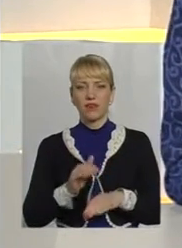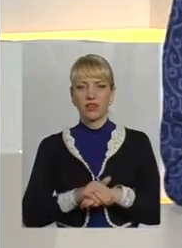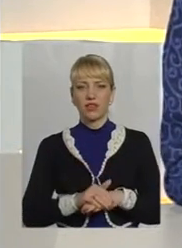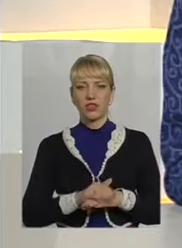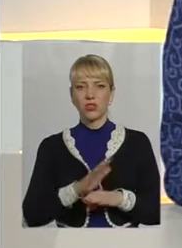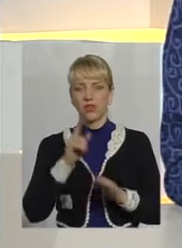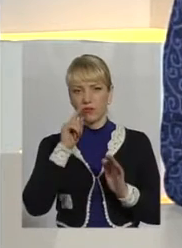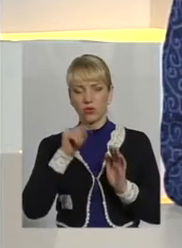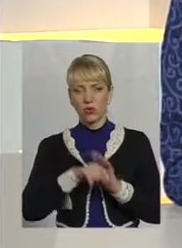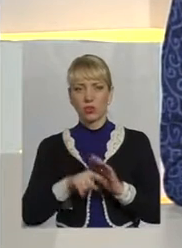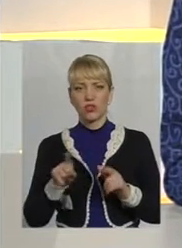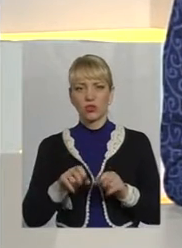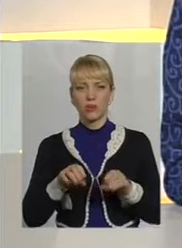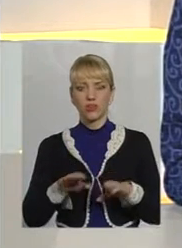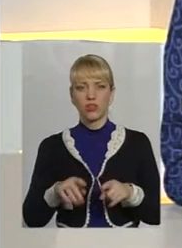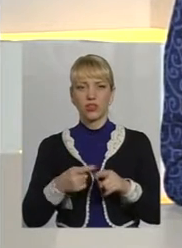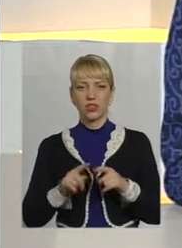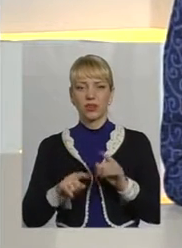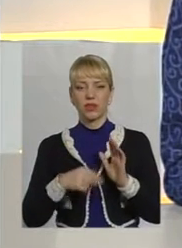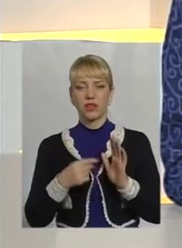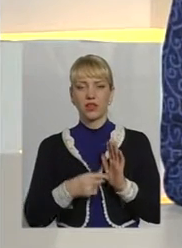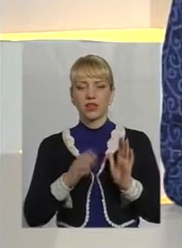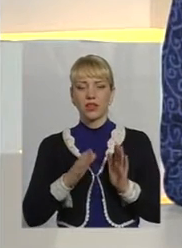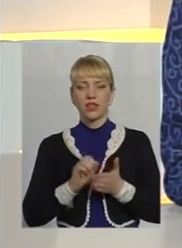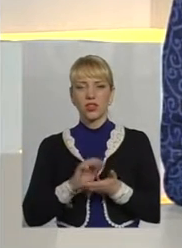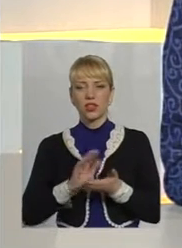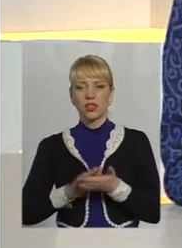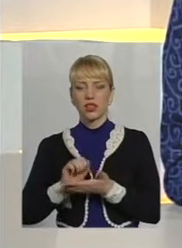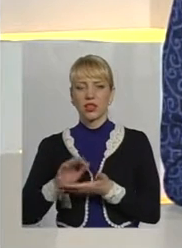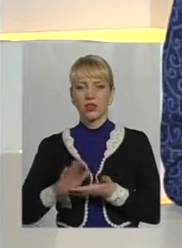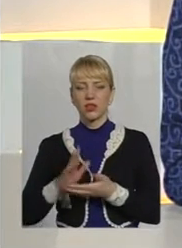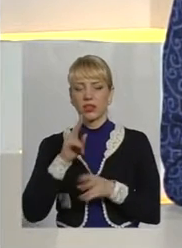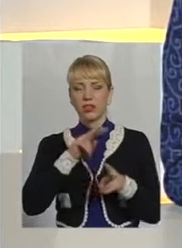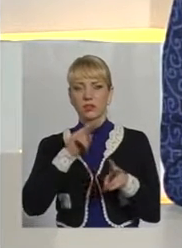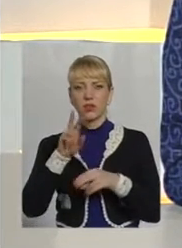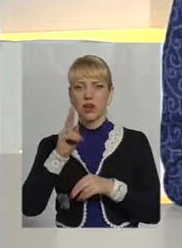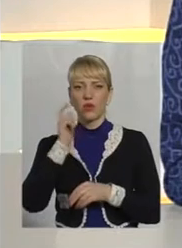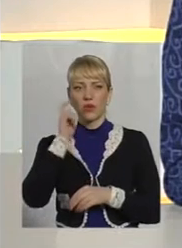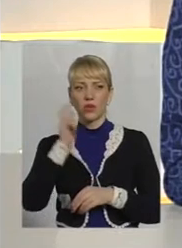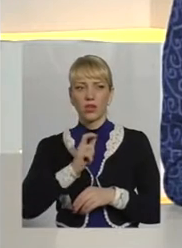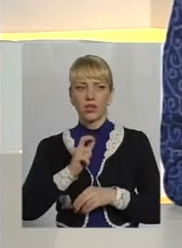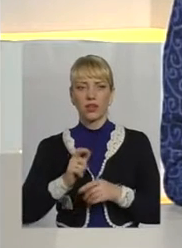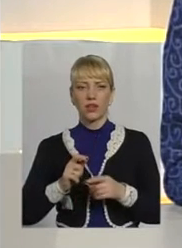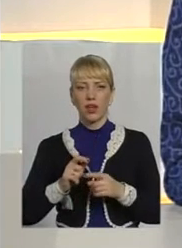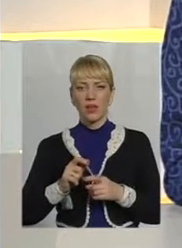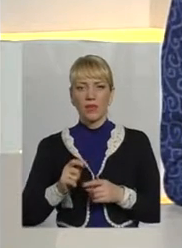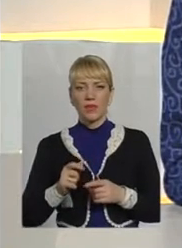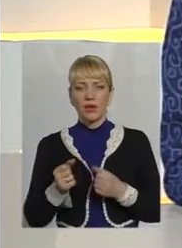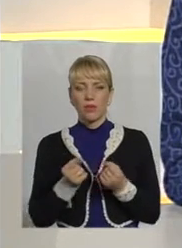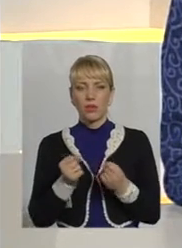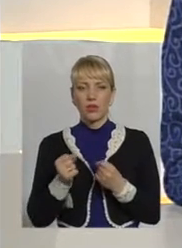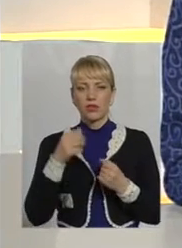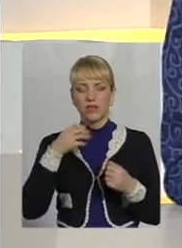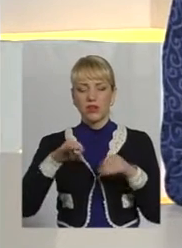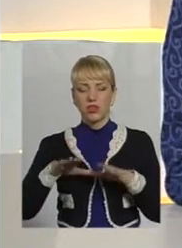не втрутився, аби вирішити це питання, лише декларує і споглядає, як Україна борсається, вирішуючи